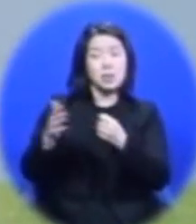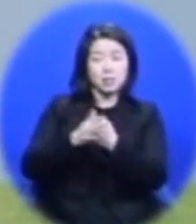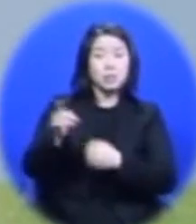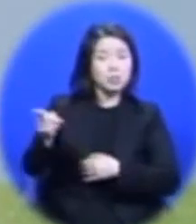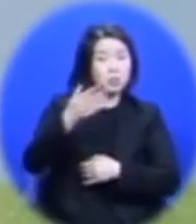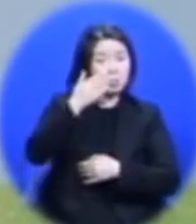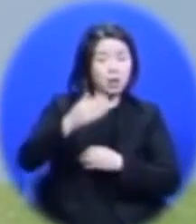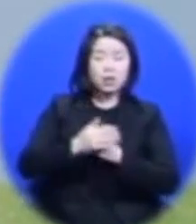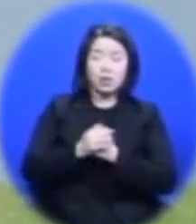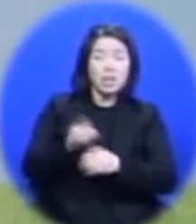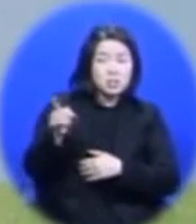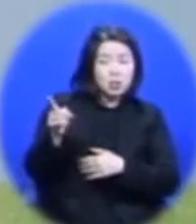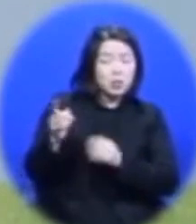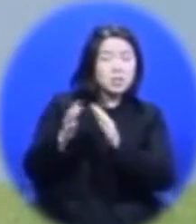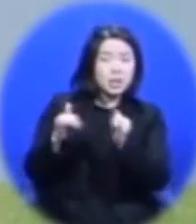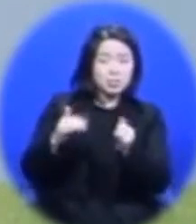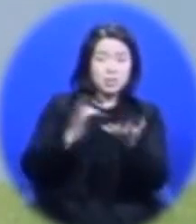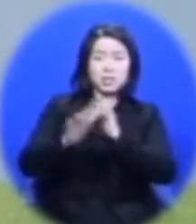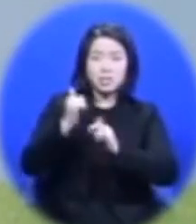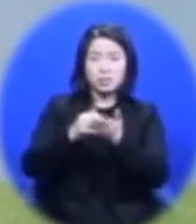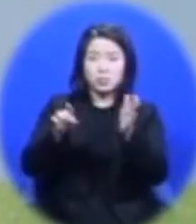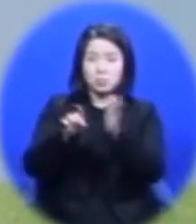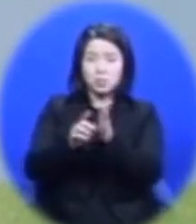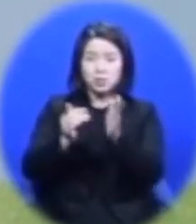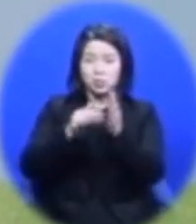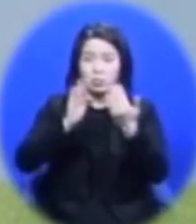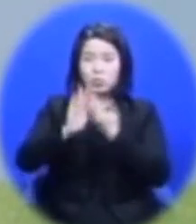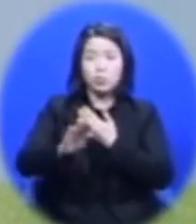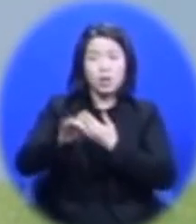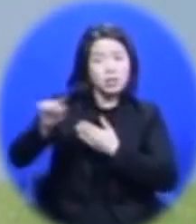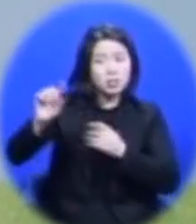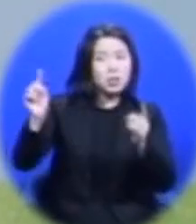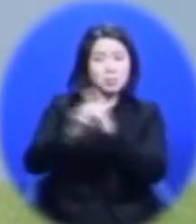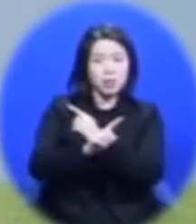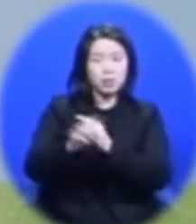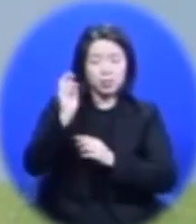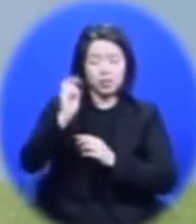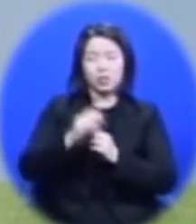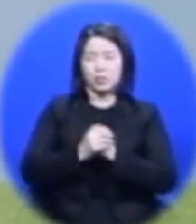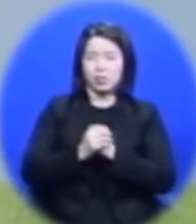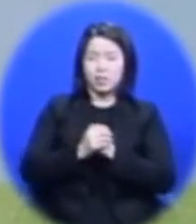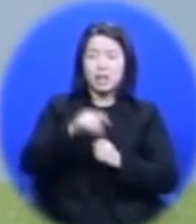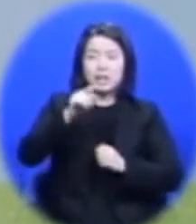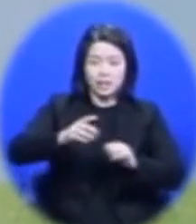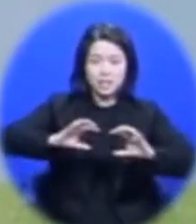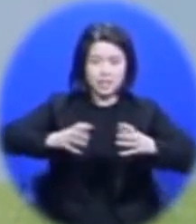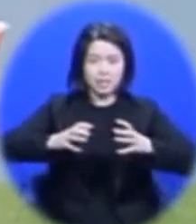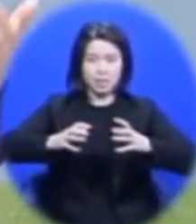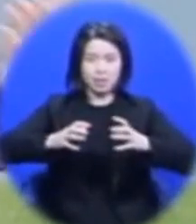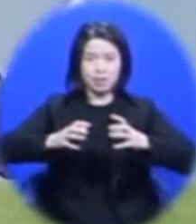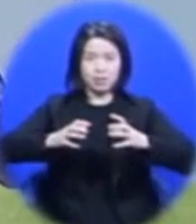저 사람이 예수 믿고 난 다음부터 그렇게 되었대. 이 세상에